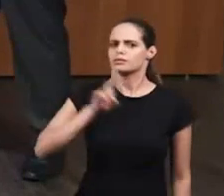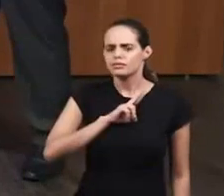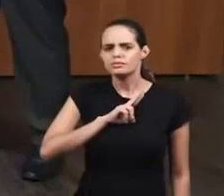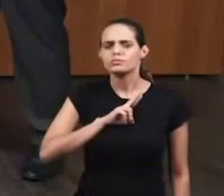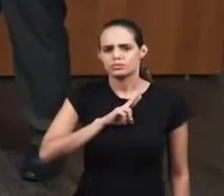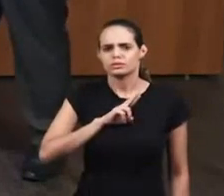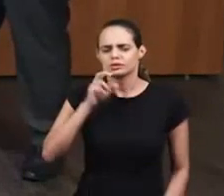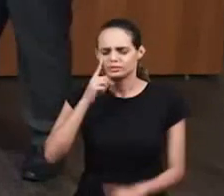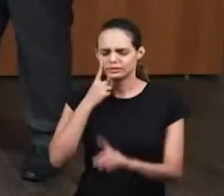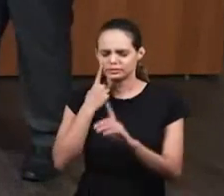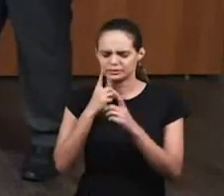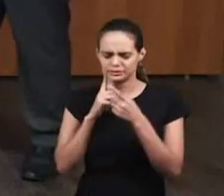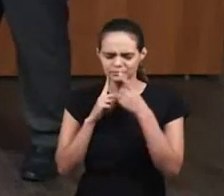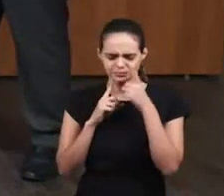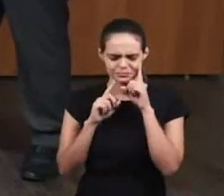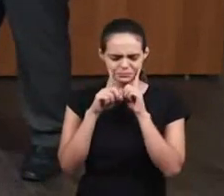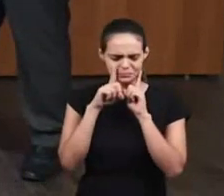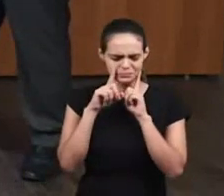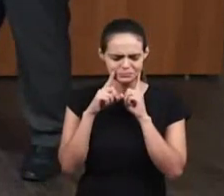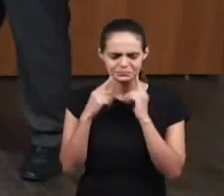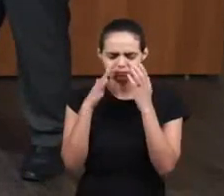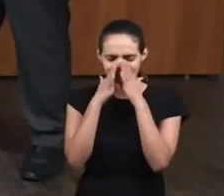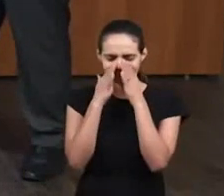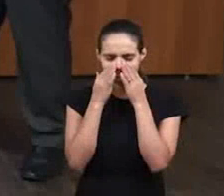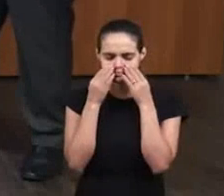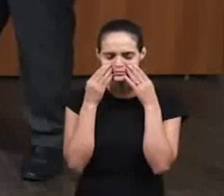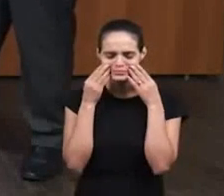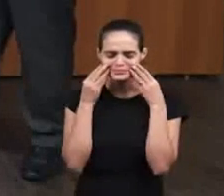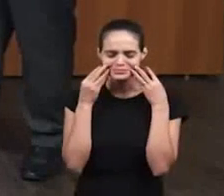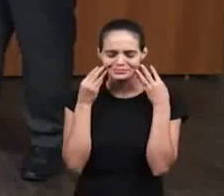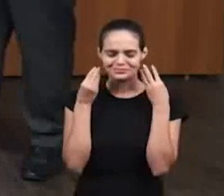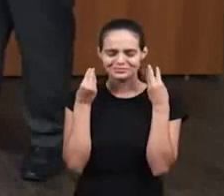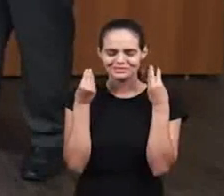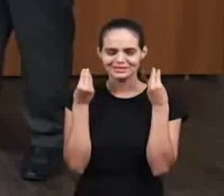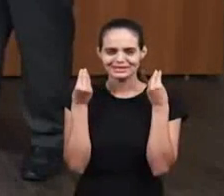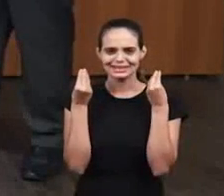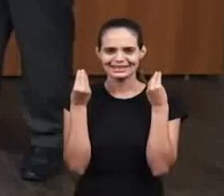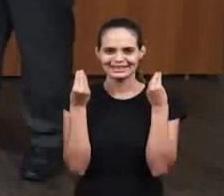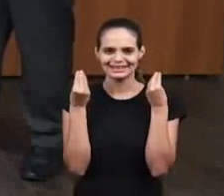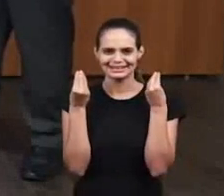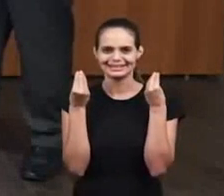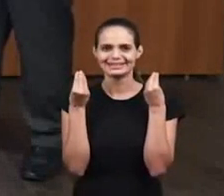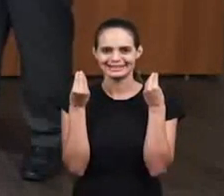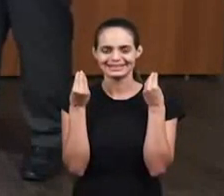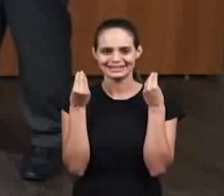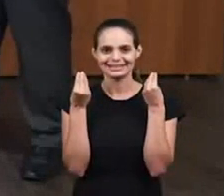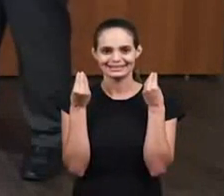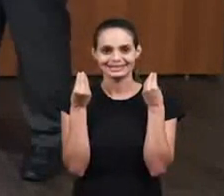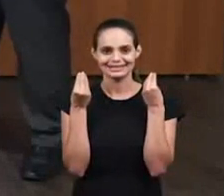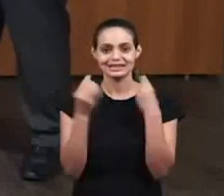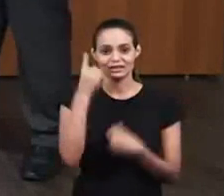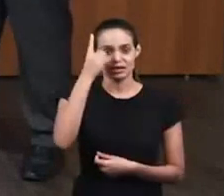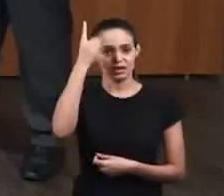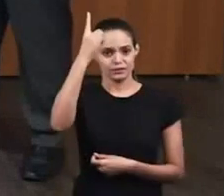Es gibt einen Gott, der die Ohren geneigt hat, um unser Rufen zu